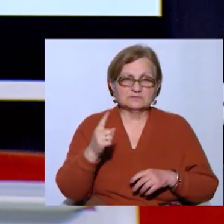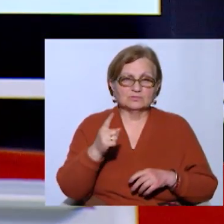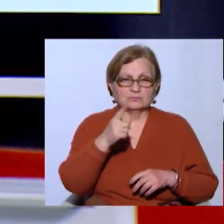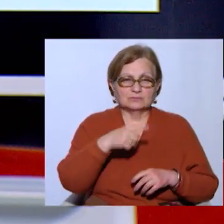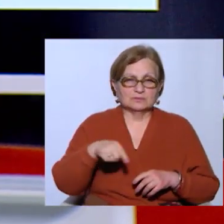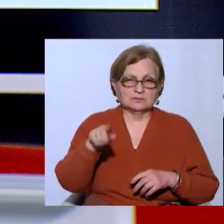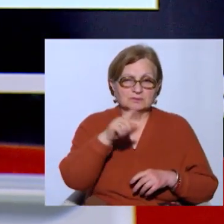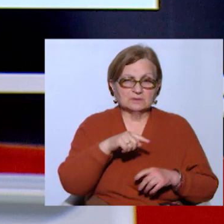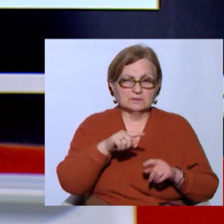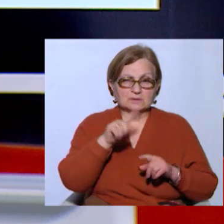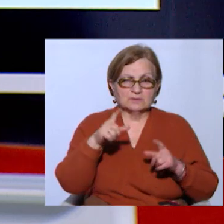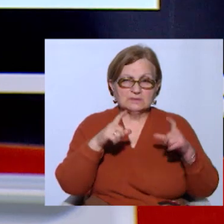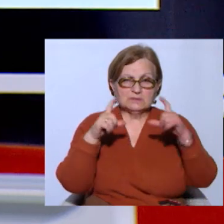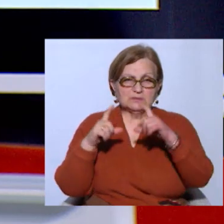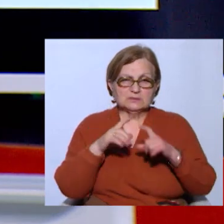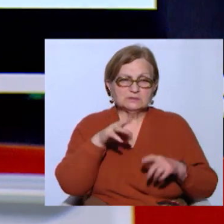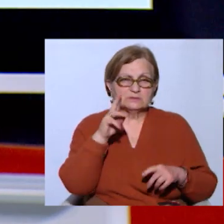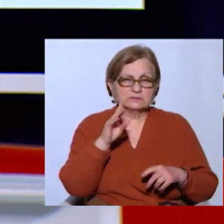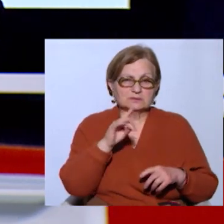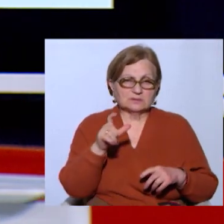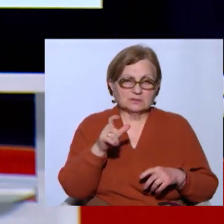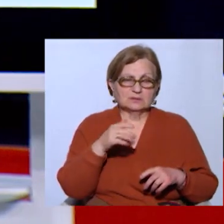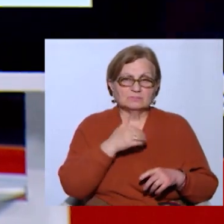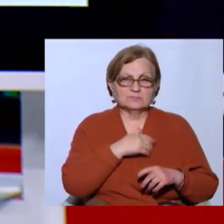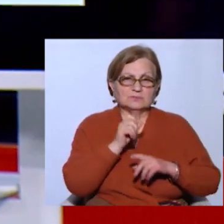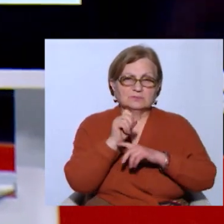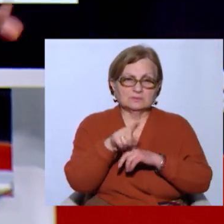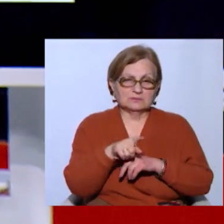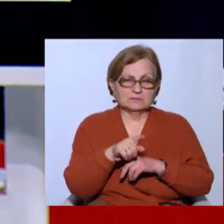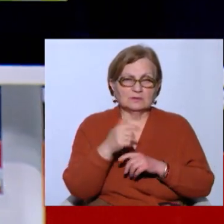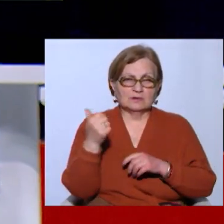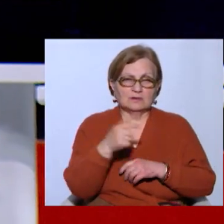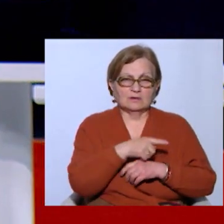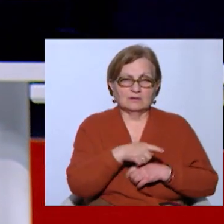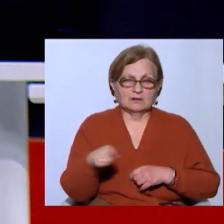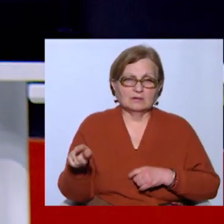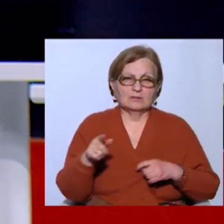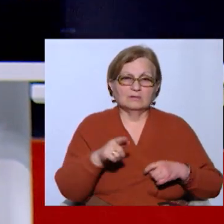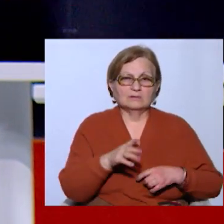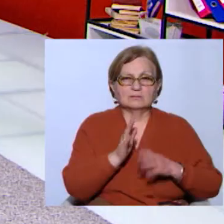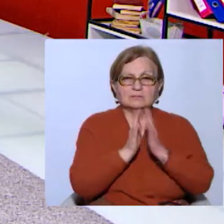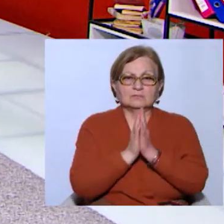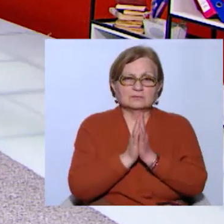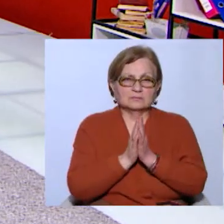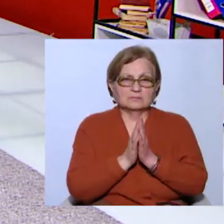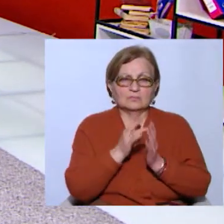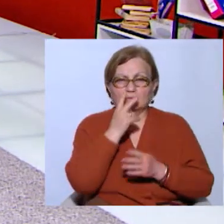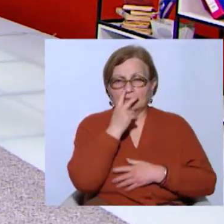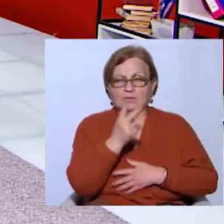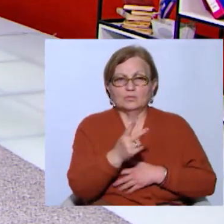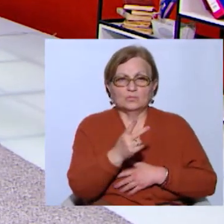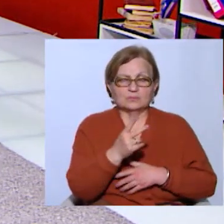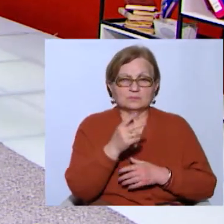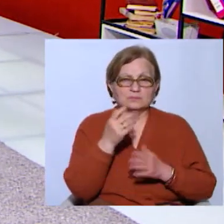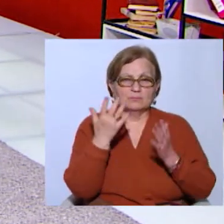მაგრამ სანამ გადავალ ტრიგონომეტრიაზე, მინდა დავალებათ მოგცეთ კვირის განმავლობაში ძალიან გთხოვთ უყურეთ ფილმს